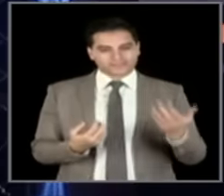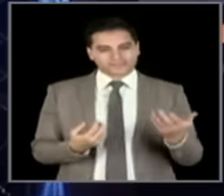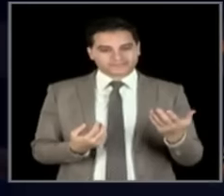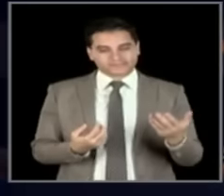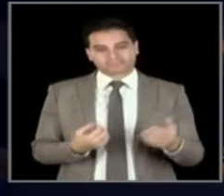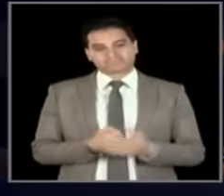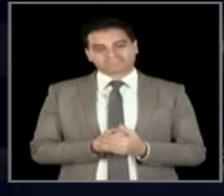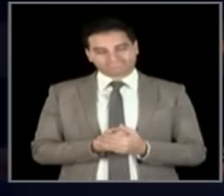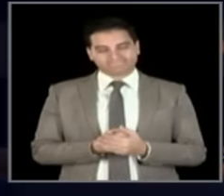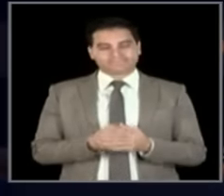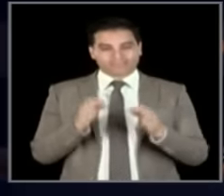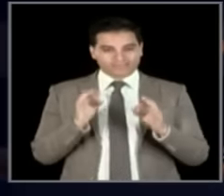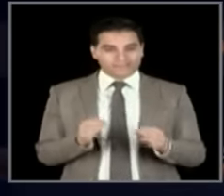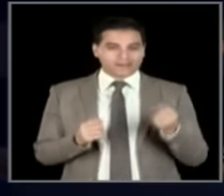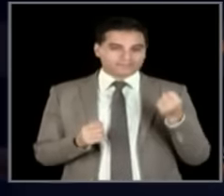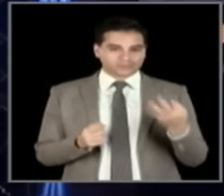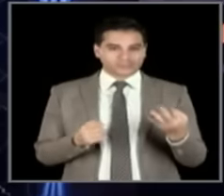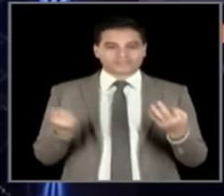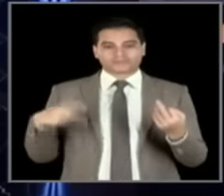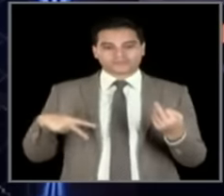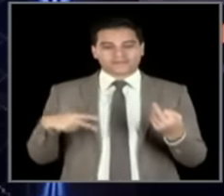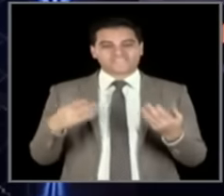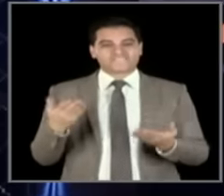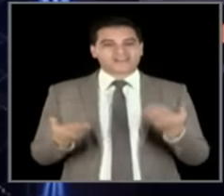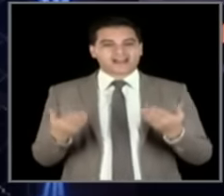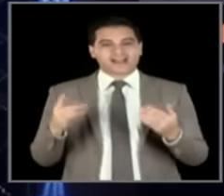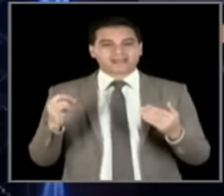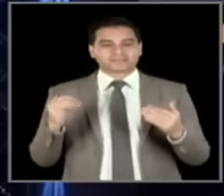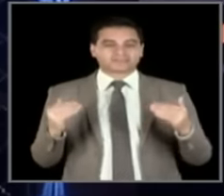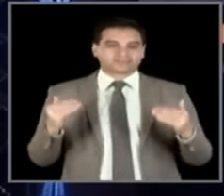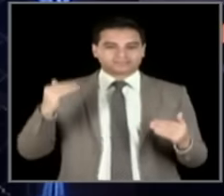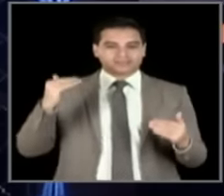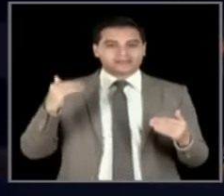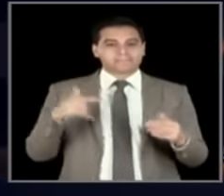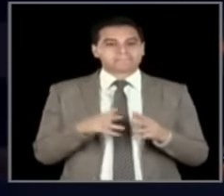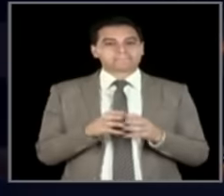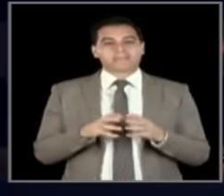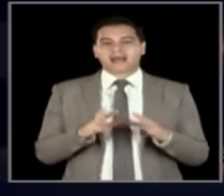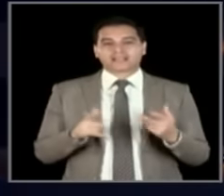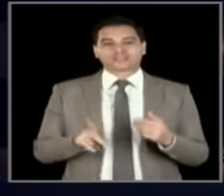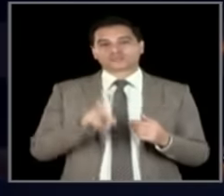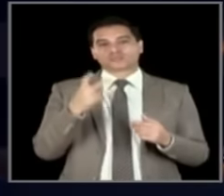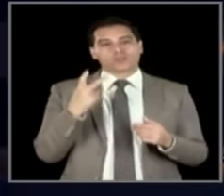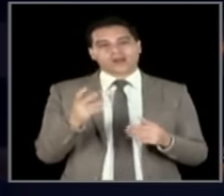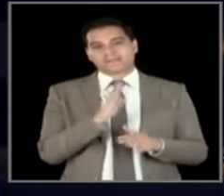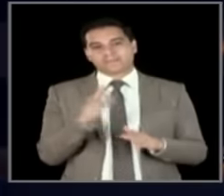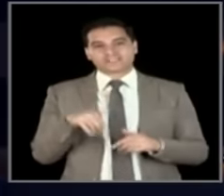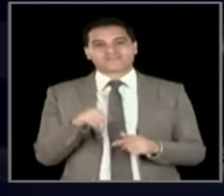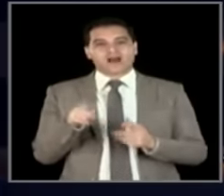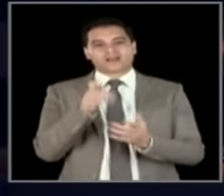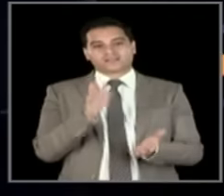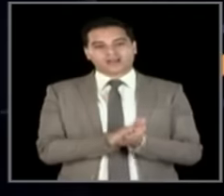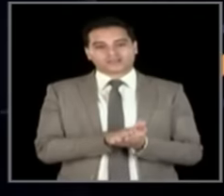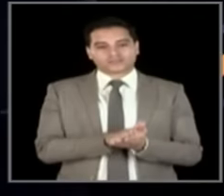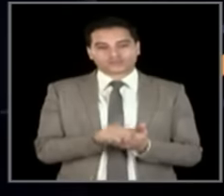طبعا الفرق 50 نقطة. ده معناه ايه؟ معناه سؤالين،